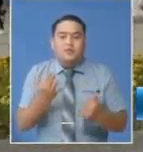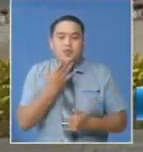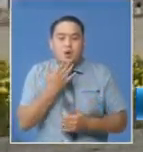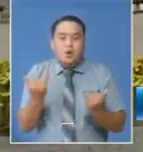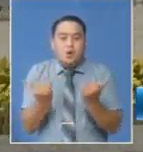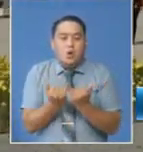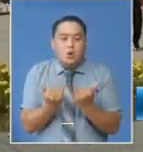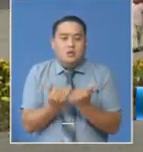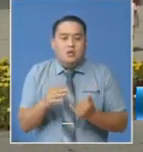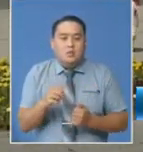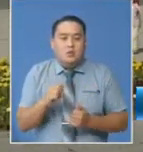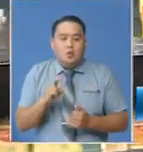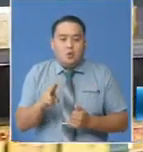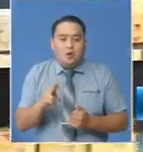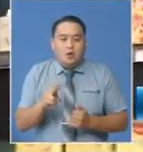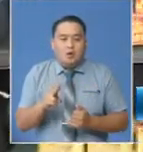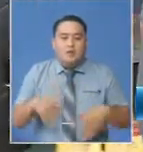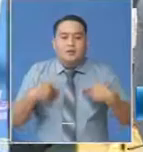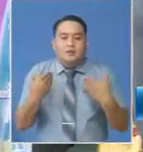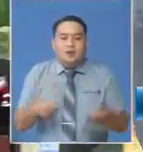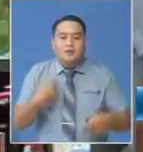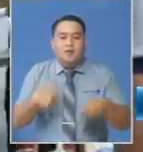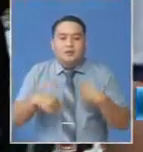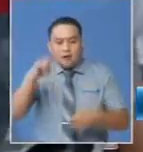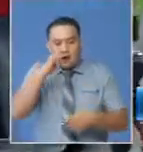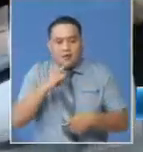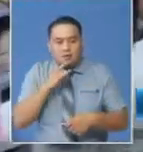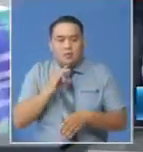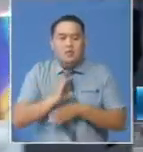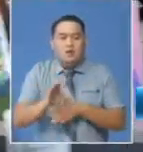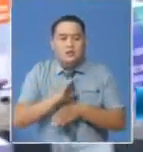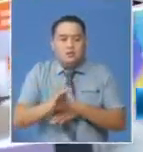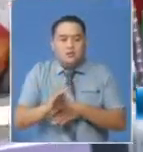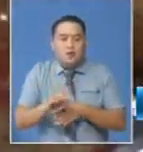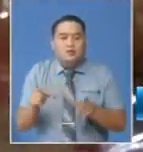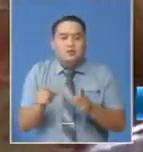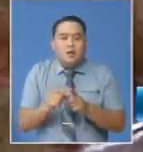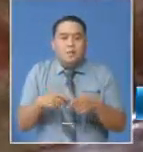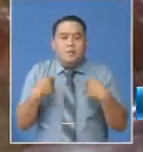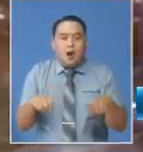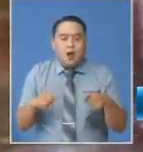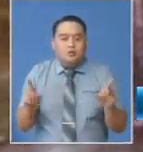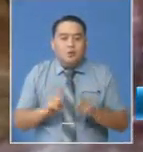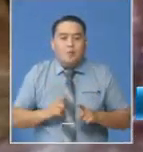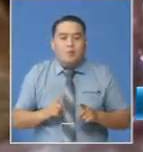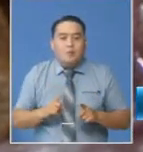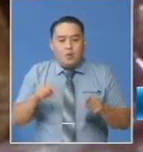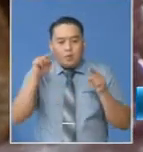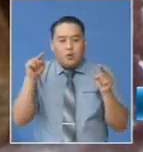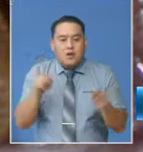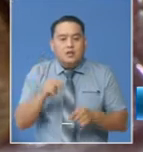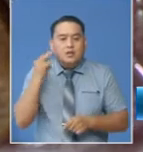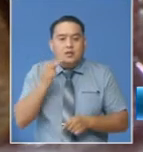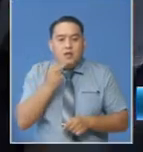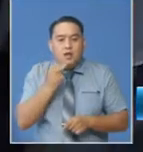торговом центре «Самрох», представленные на прилавках товары казахстанского производства. По словам продавцов, особой популярностью у китайских